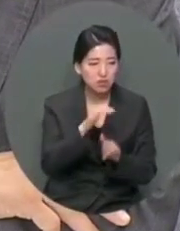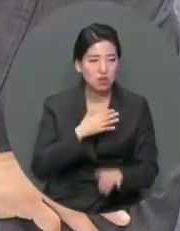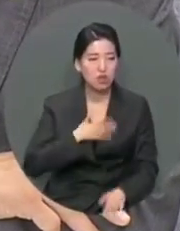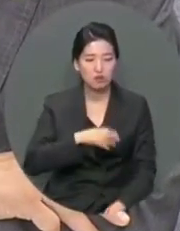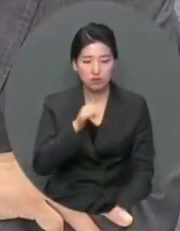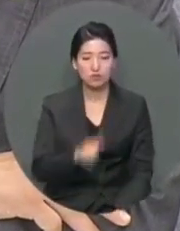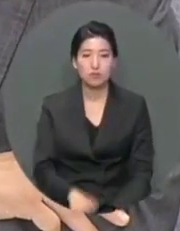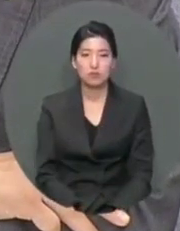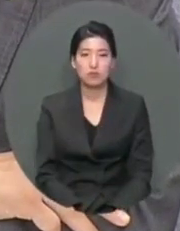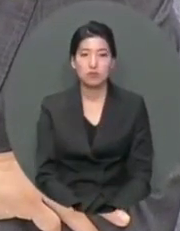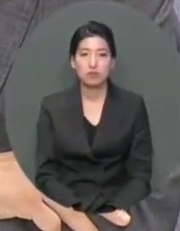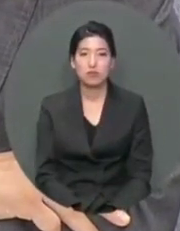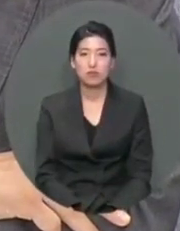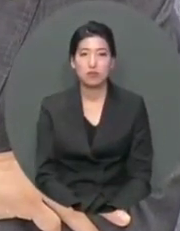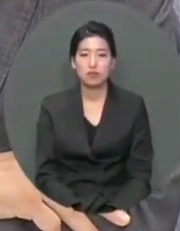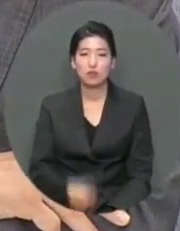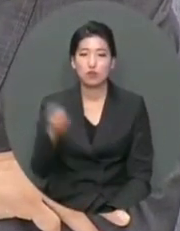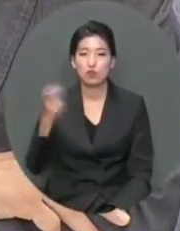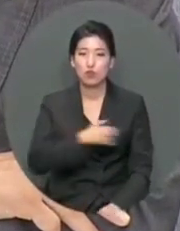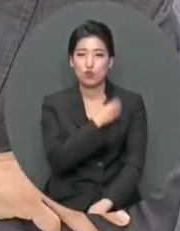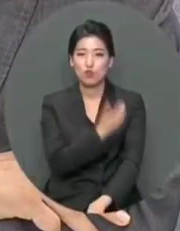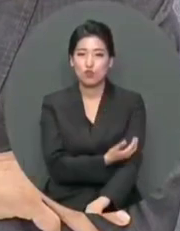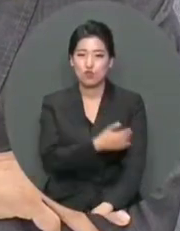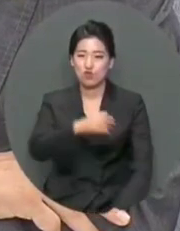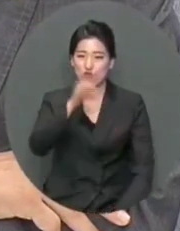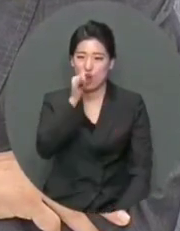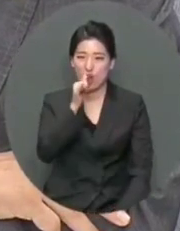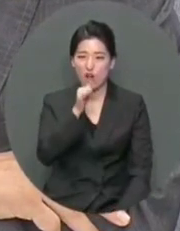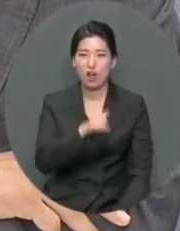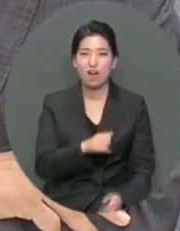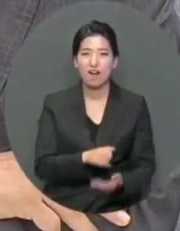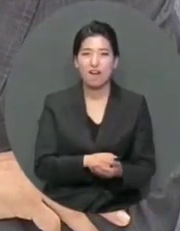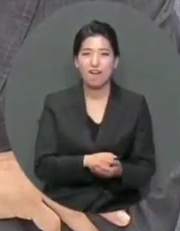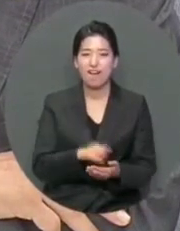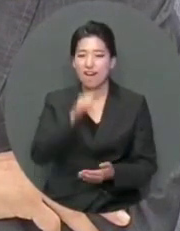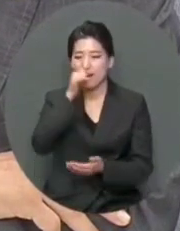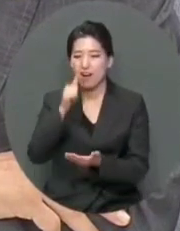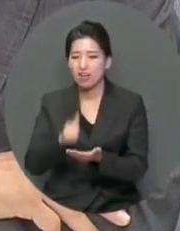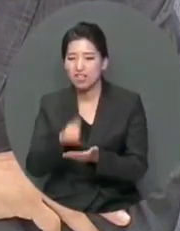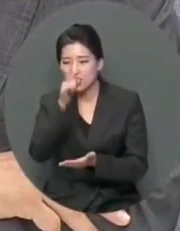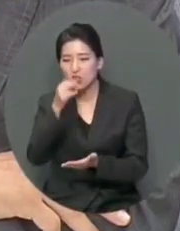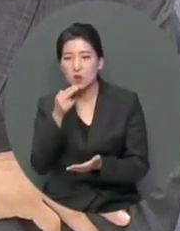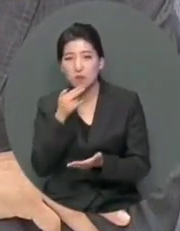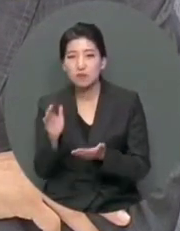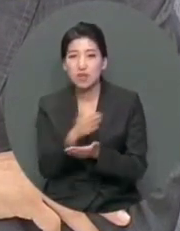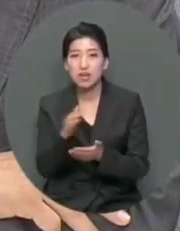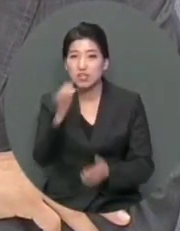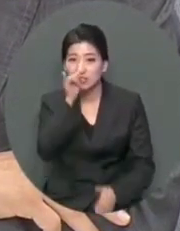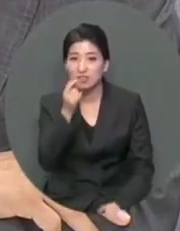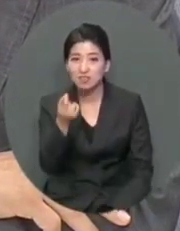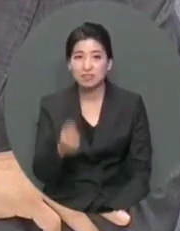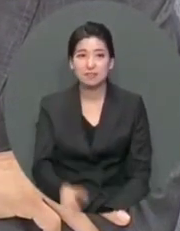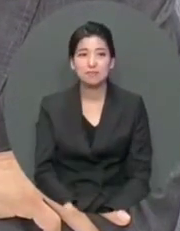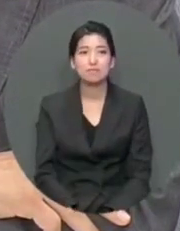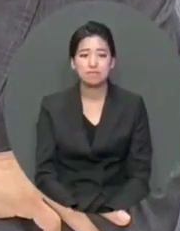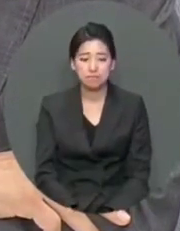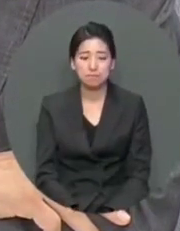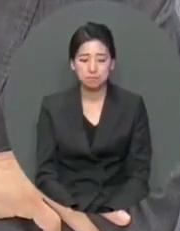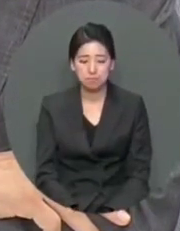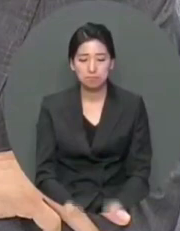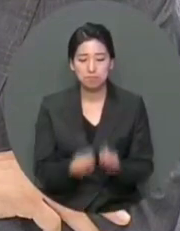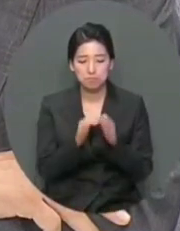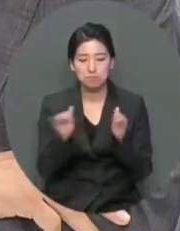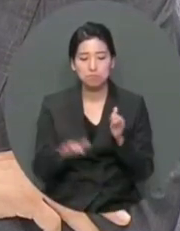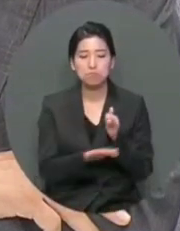있죠. 유권무죄, 무권유죄. 예, 그것도 동의를 하십니까? 예, 우리 국민들의 인식 속에서는 뿌리